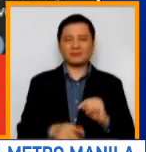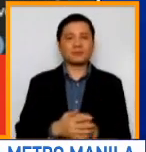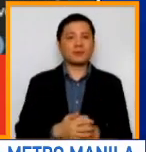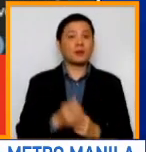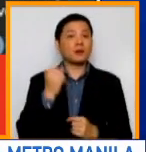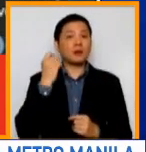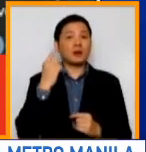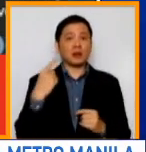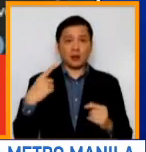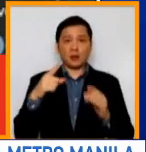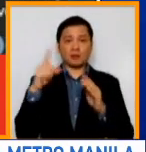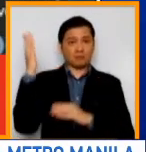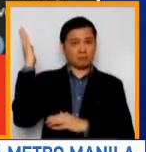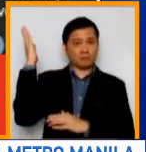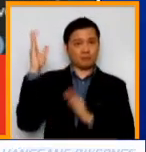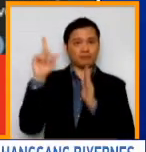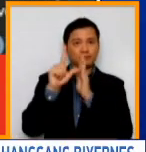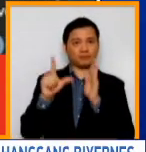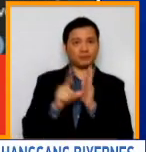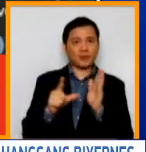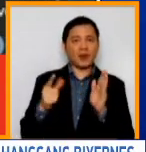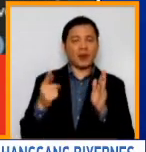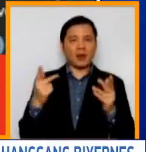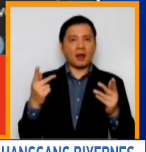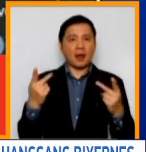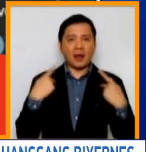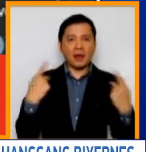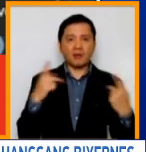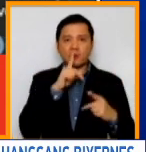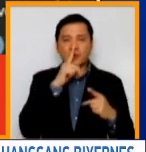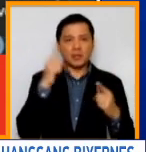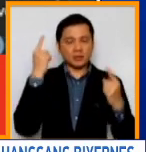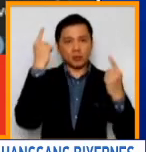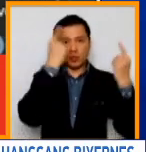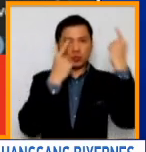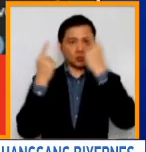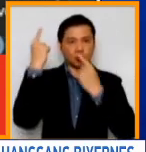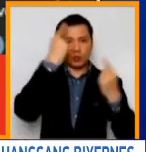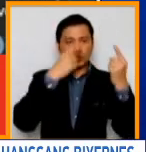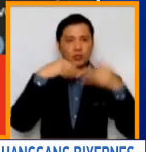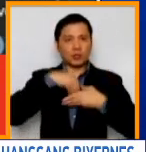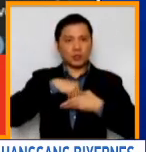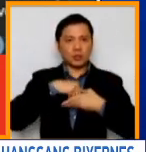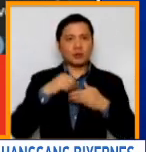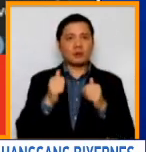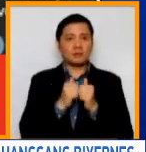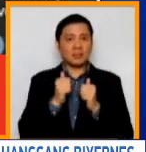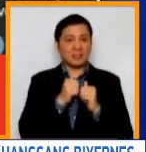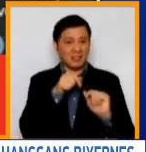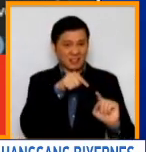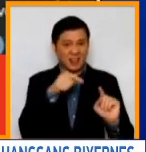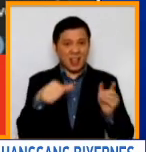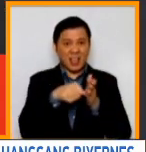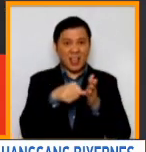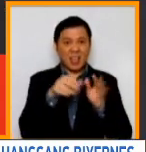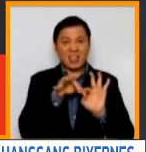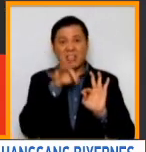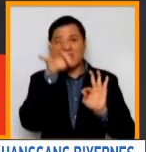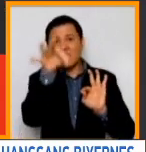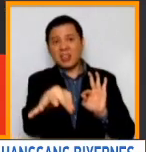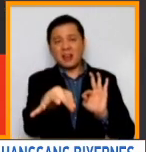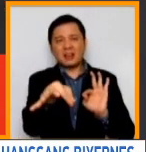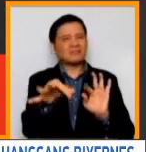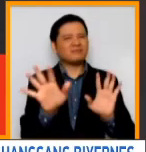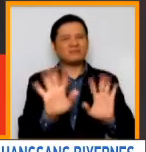security concerns when you say you have to postpone the continuation of the elections until the following day. Sa